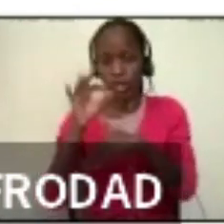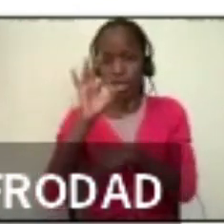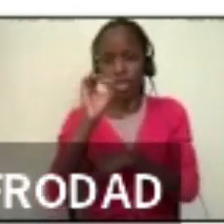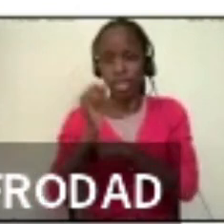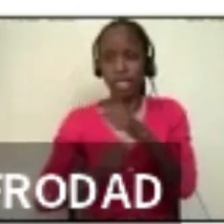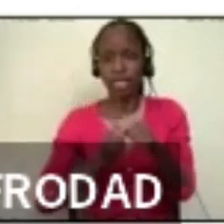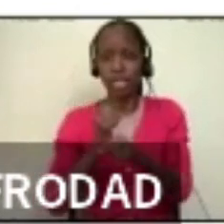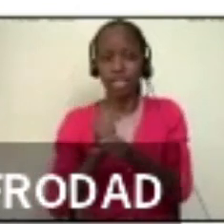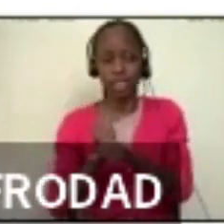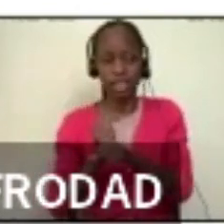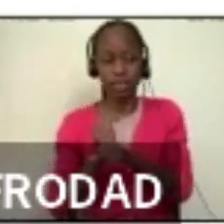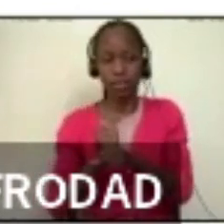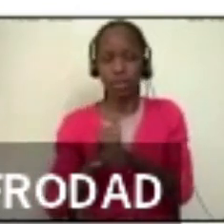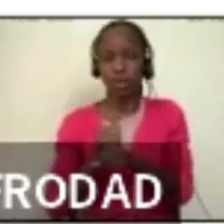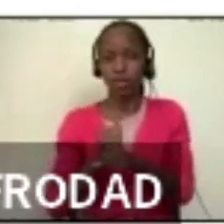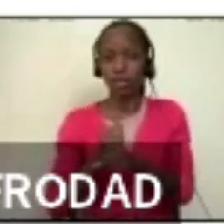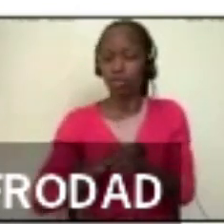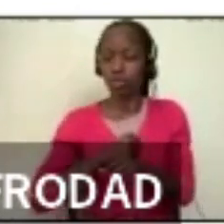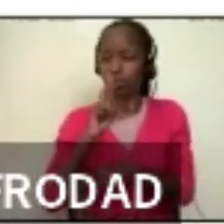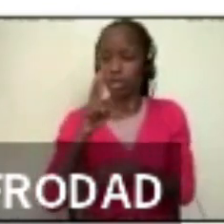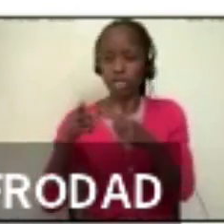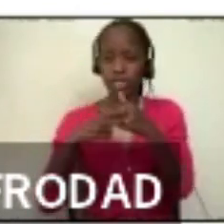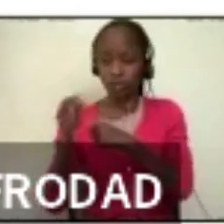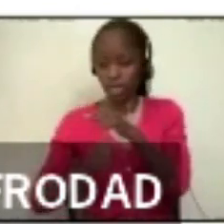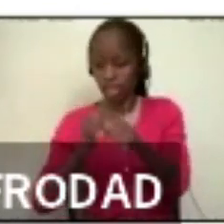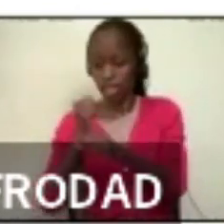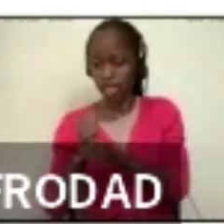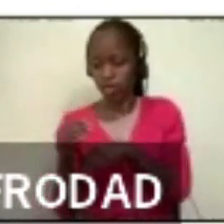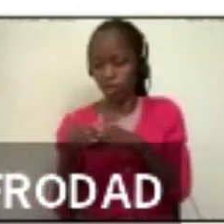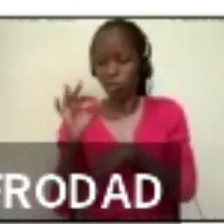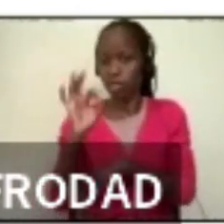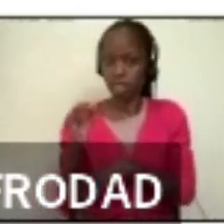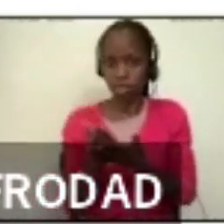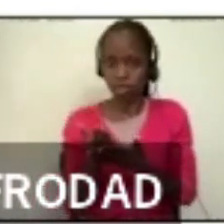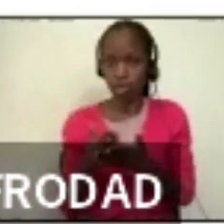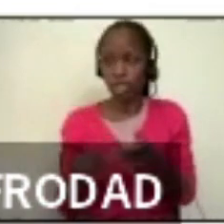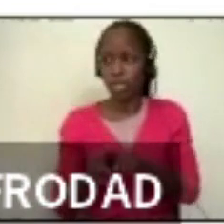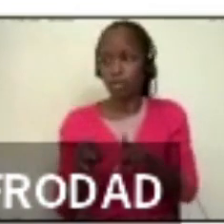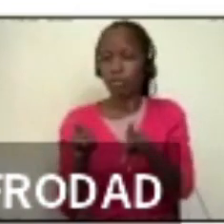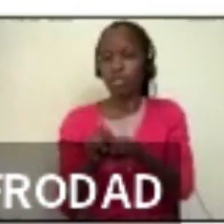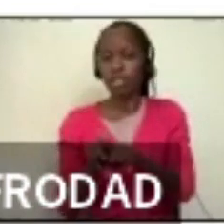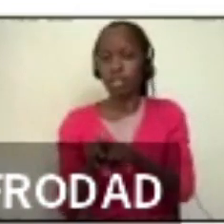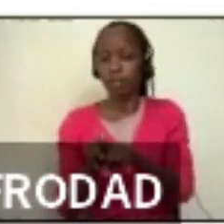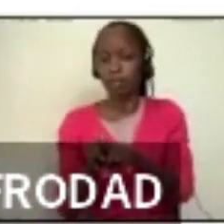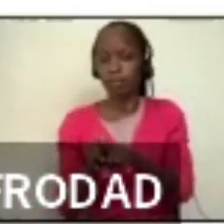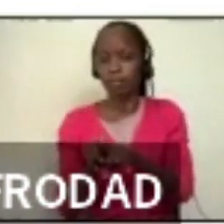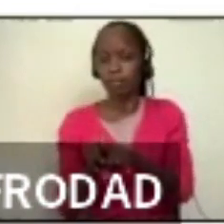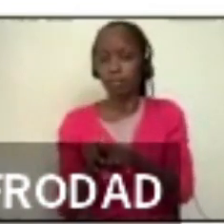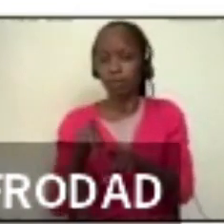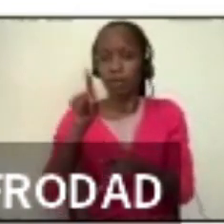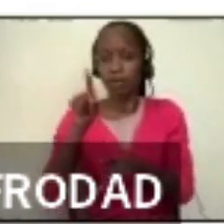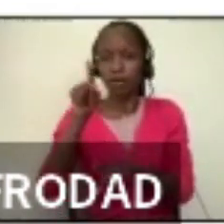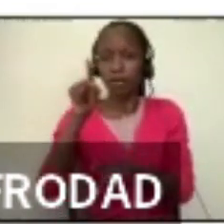27, presque 30 ans, merci. Et au niveau des Panama Papers, j'ai travaillé sur le pilote qui conduisait